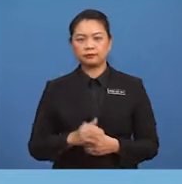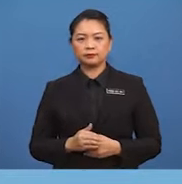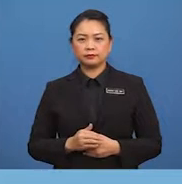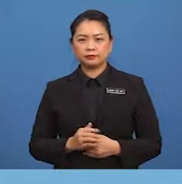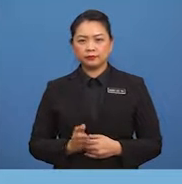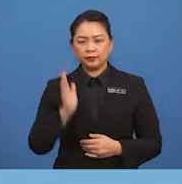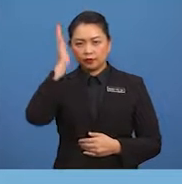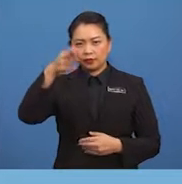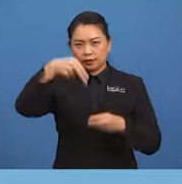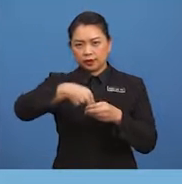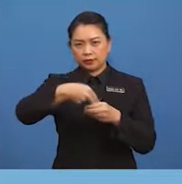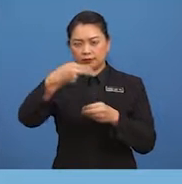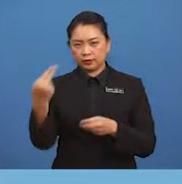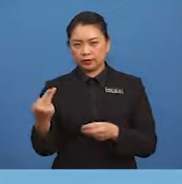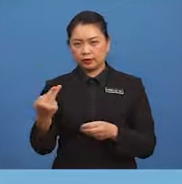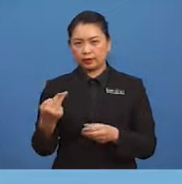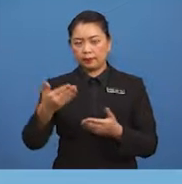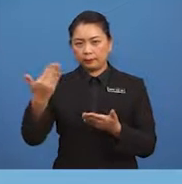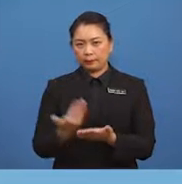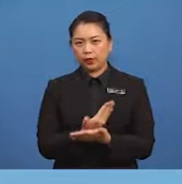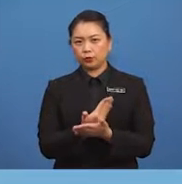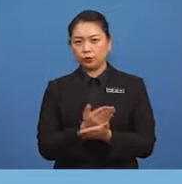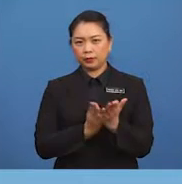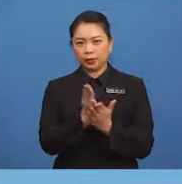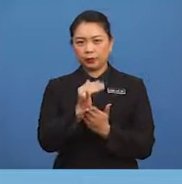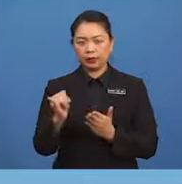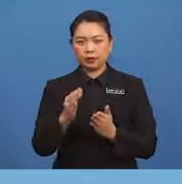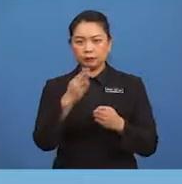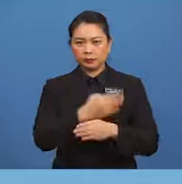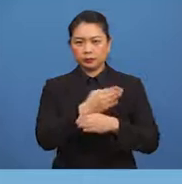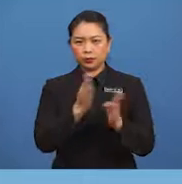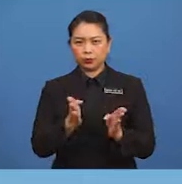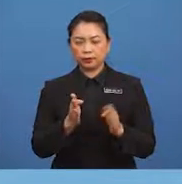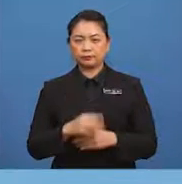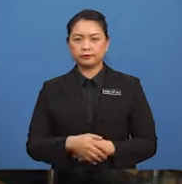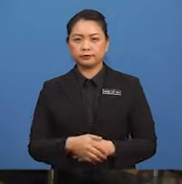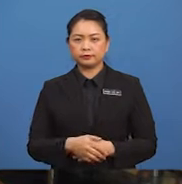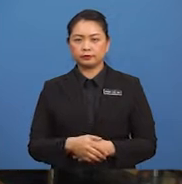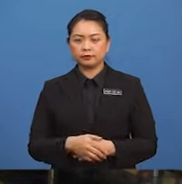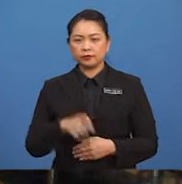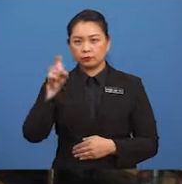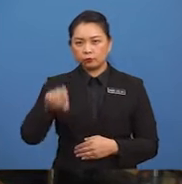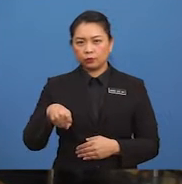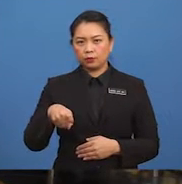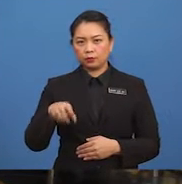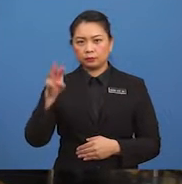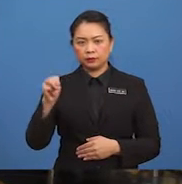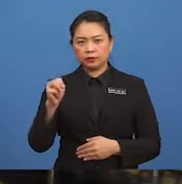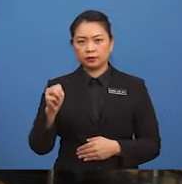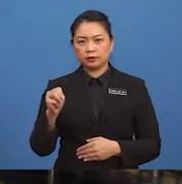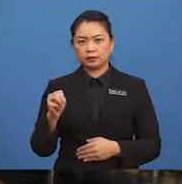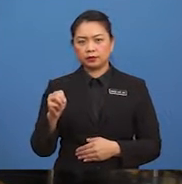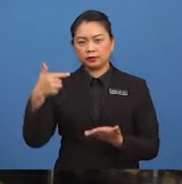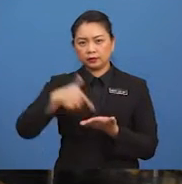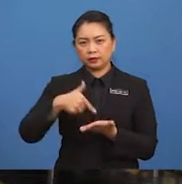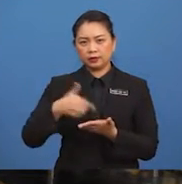akan menghasilkan individu baharu melalui pembentukan tunas. Keperluan